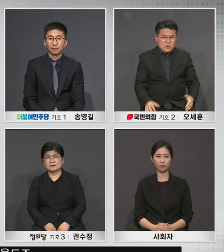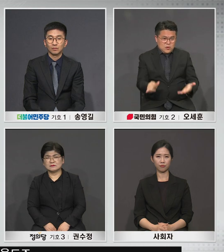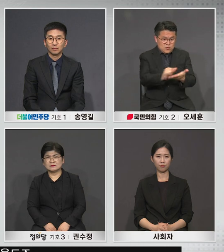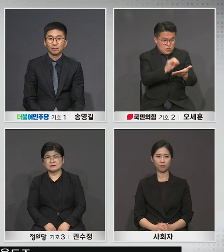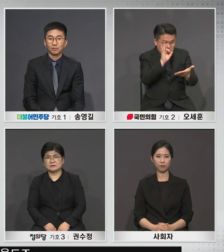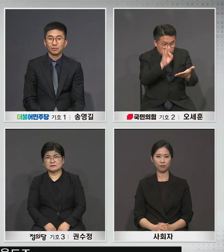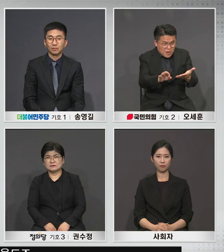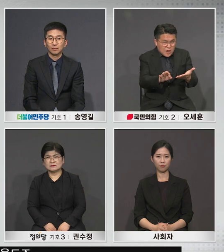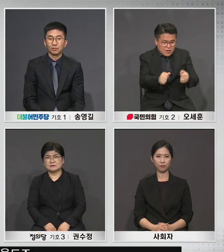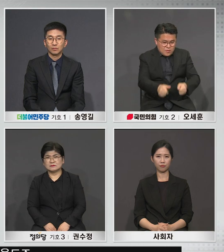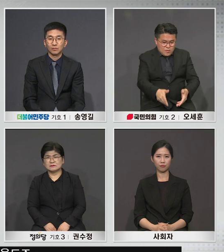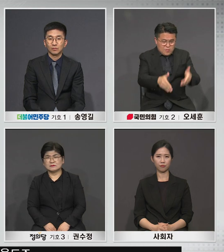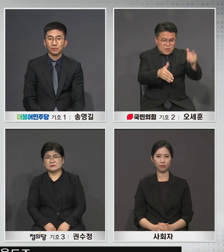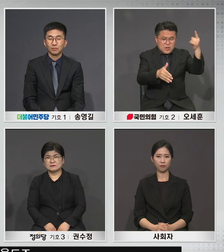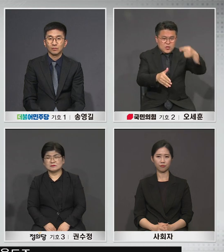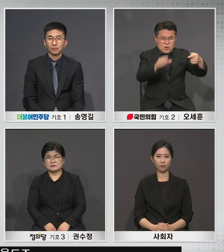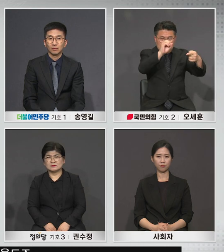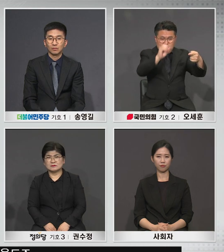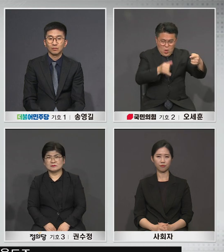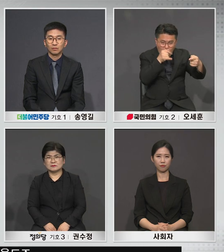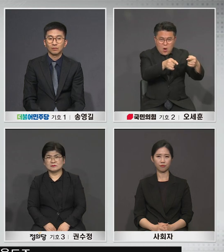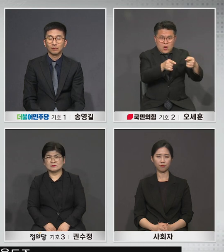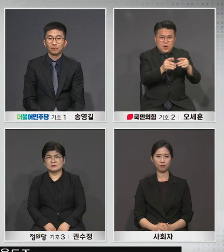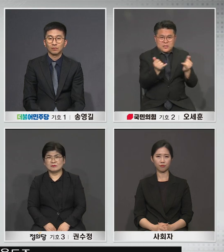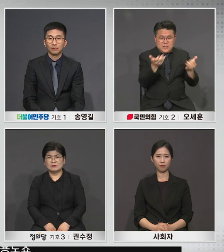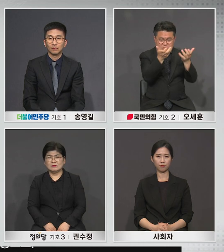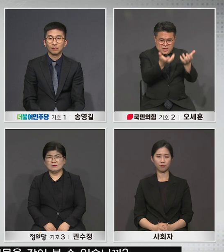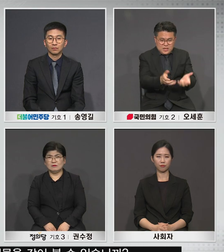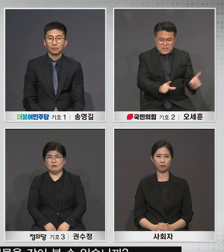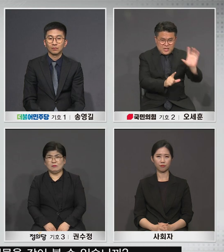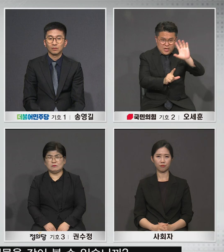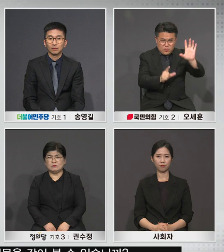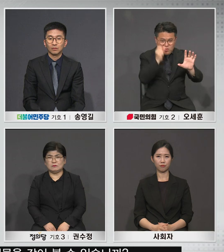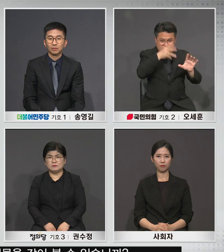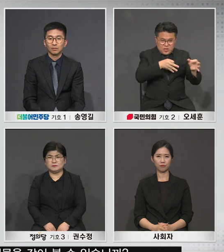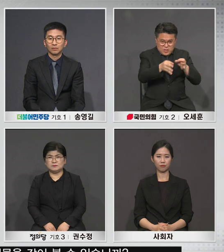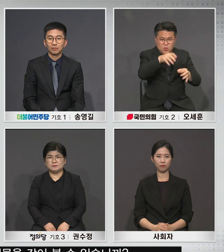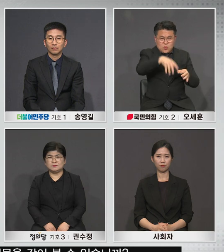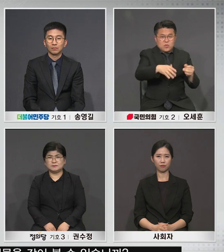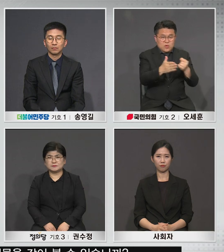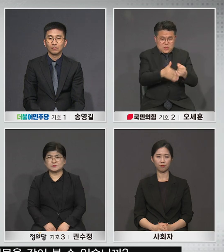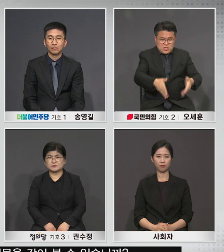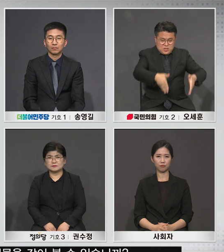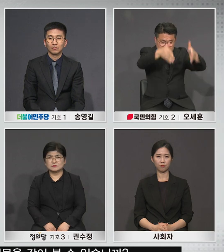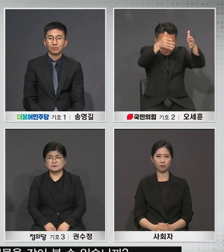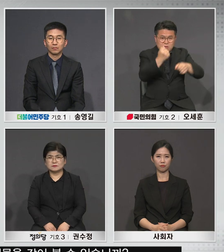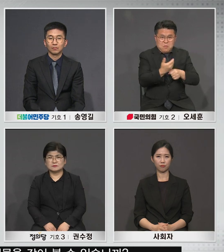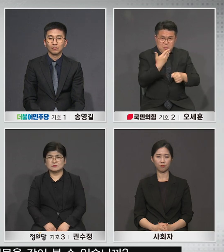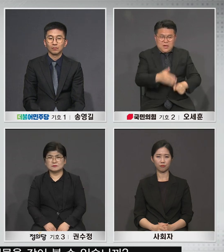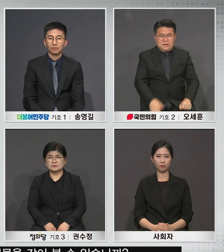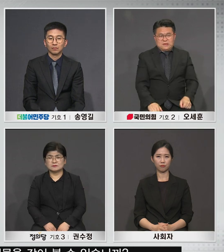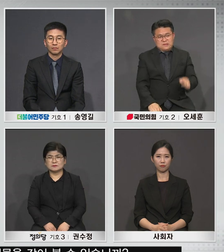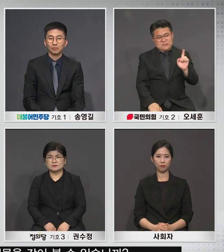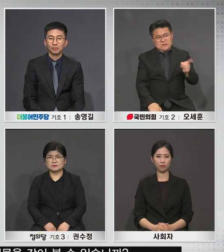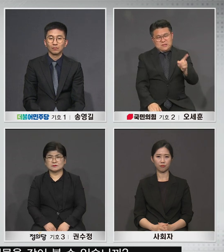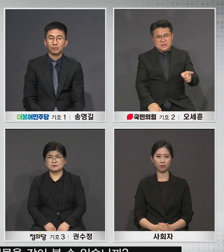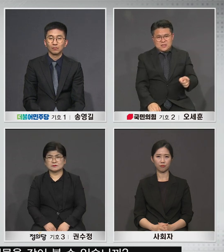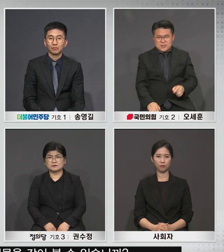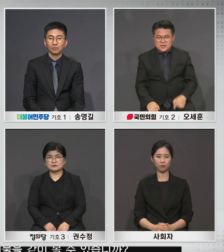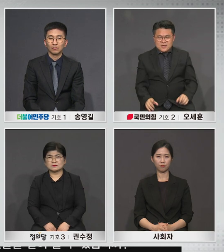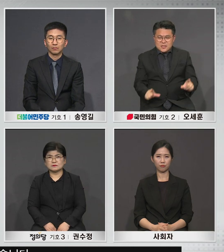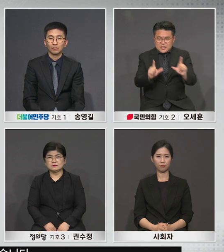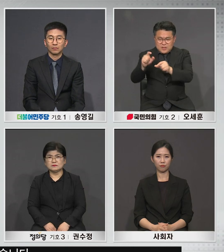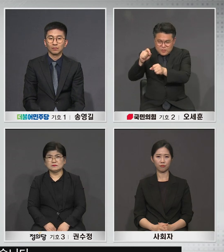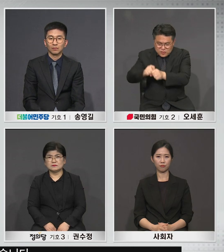건물도 있습니다. 거기는 사람이 살지 않으니까 주거 환경이 아니니까 그렇게 질 수 있는 거예요. 어떻게 주거용 건물하고 상업용